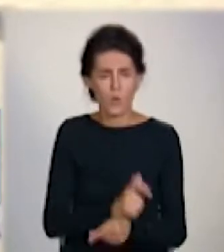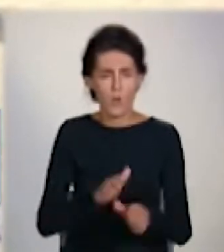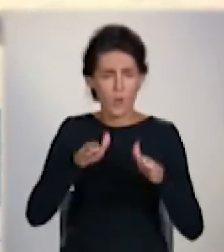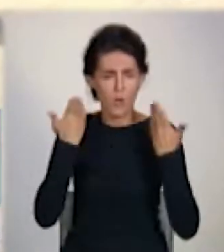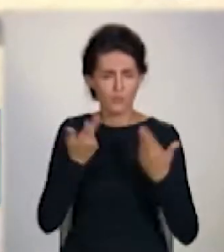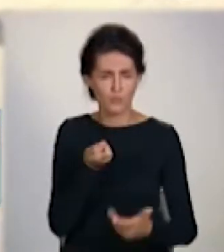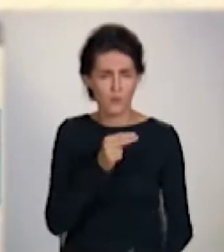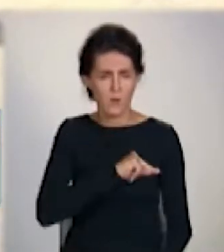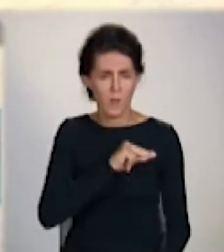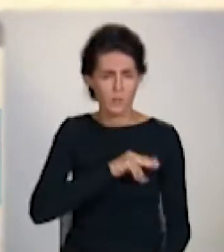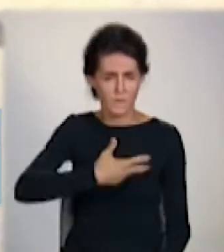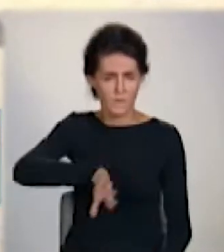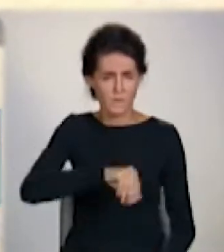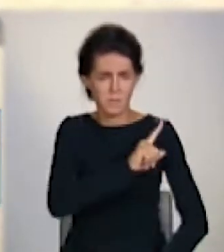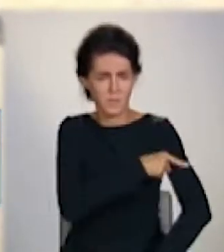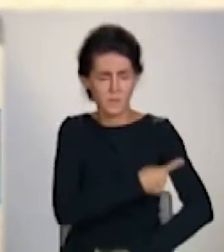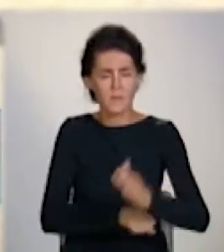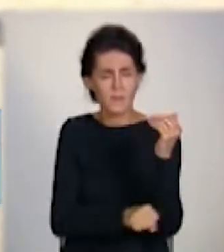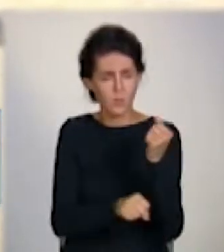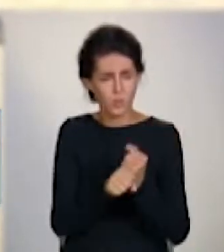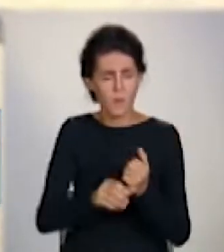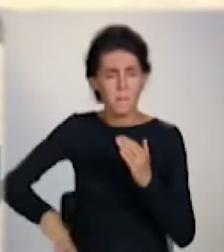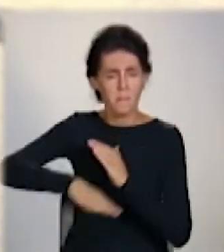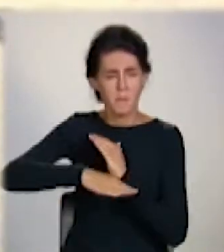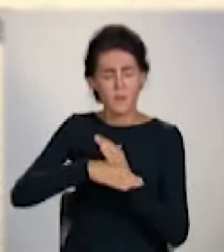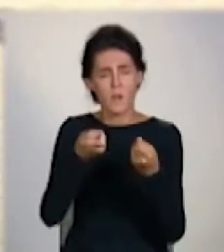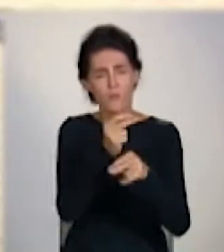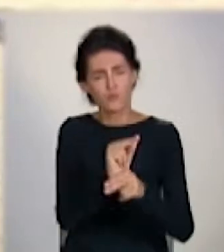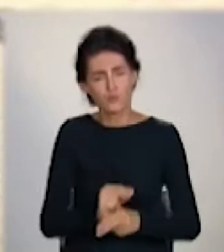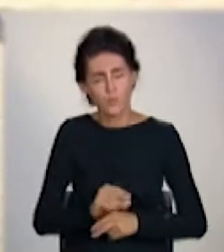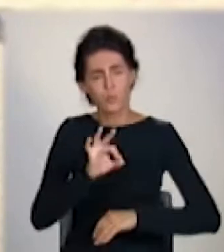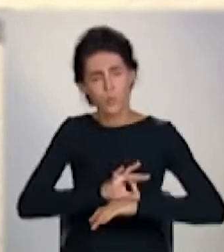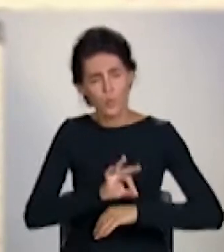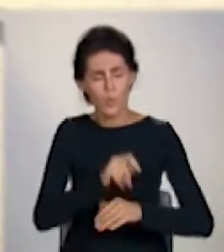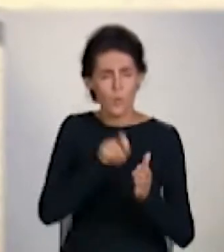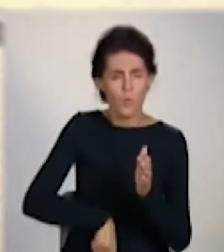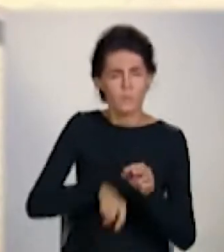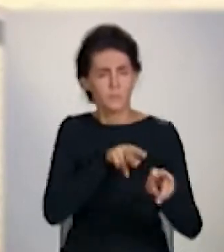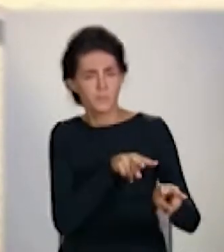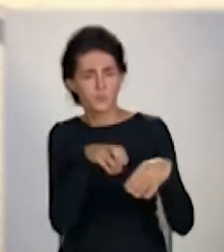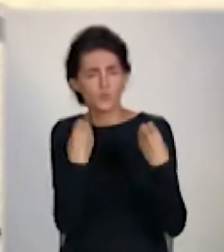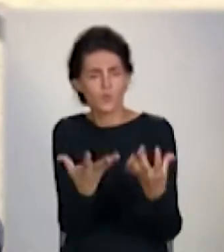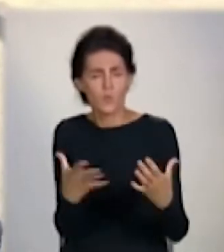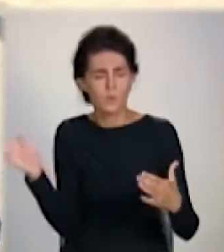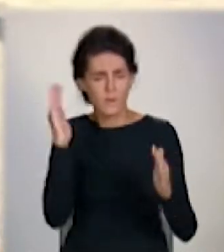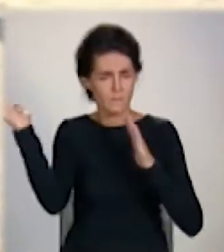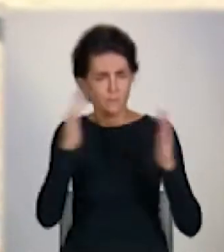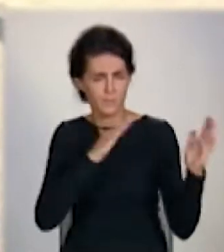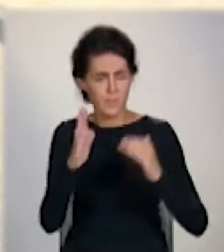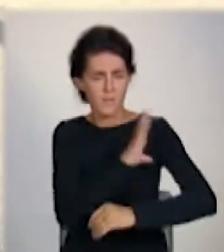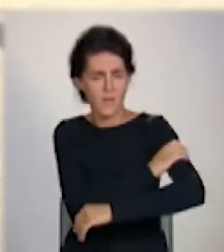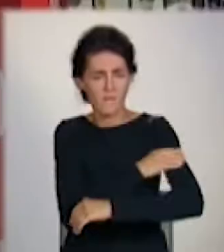медикам, это помогает в лечении больных, не нужно следить за потоком и давлением